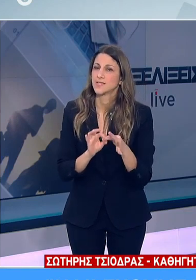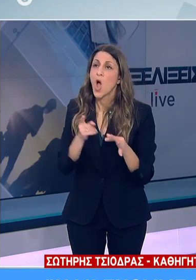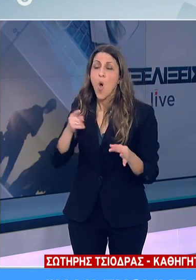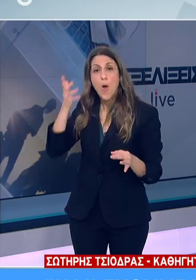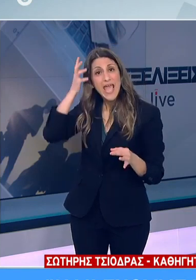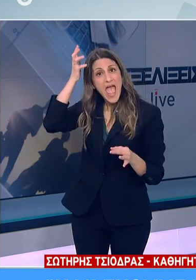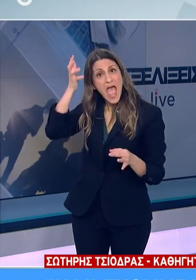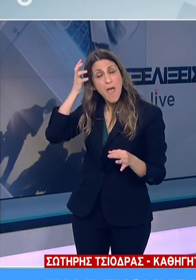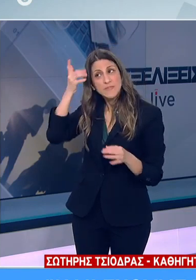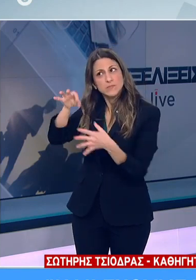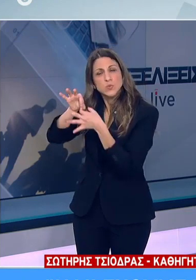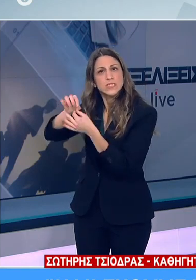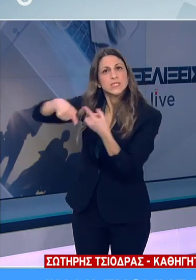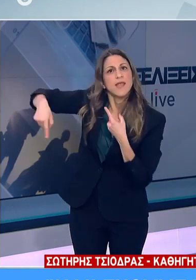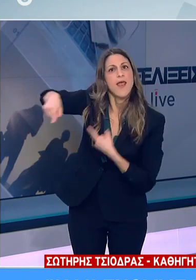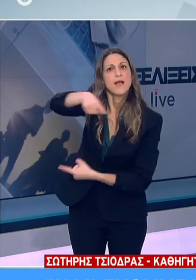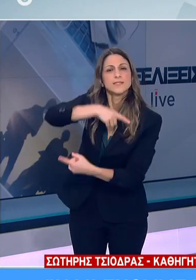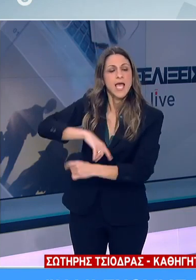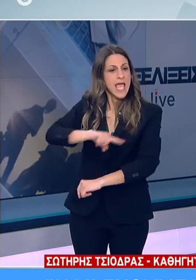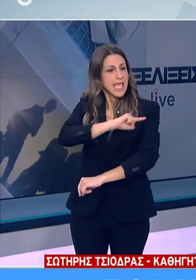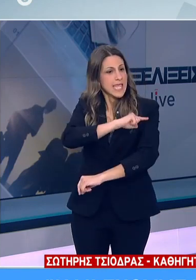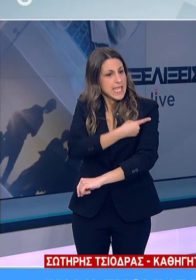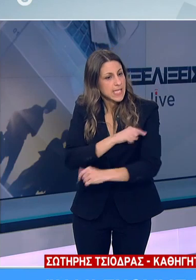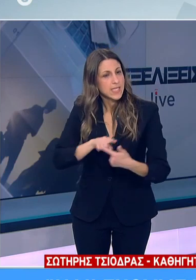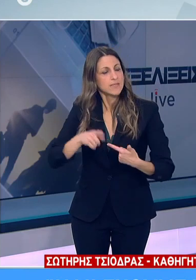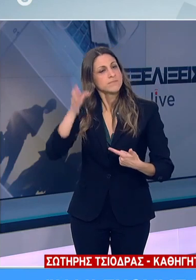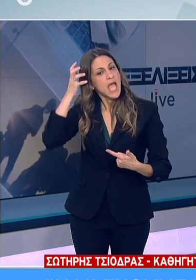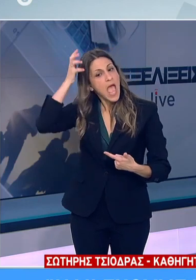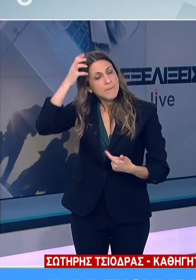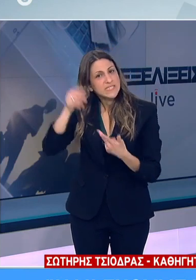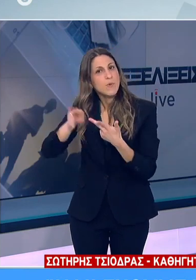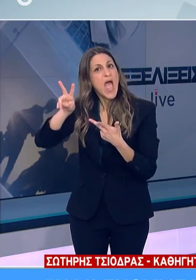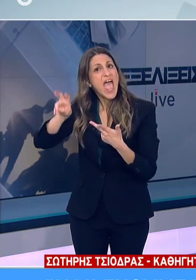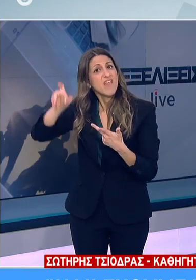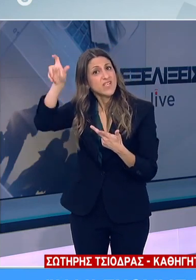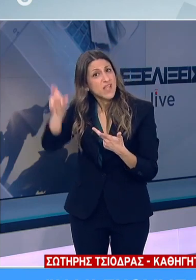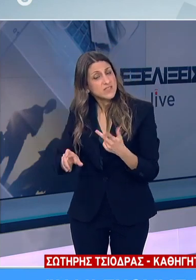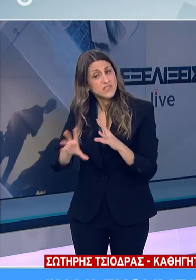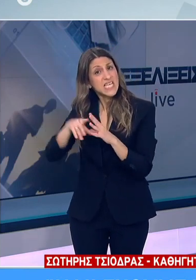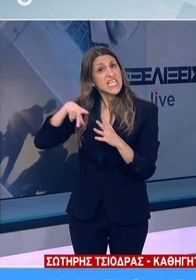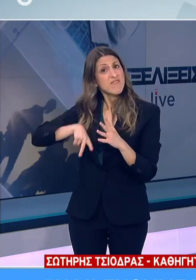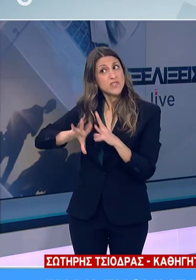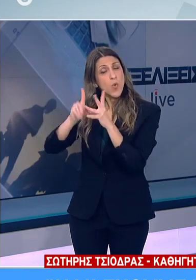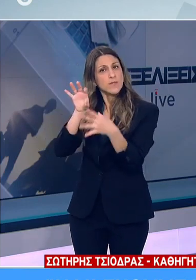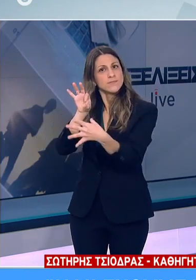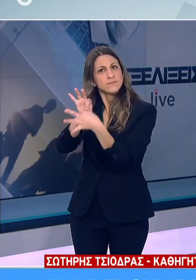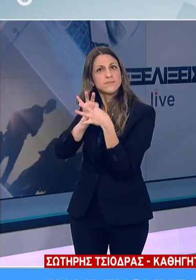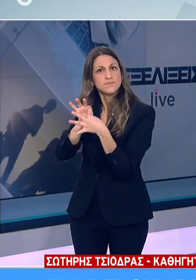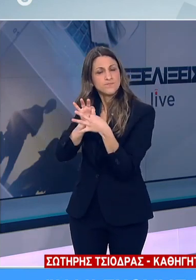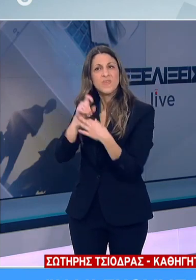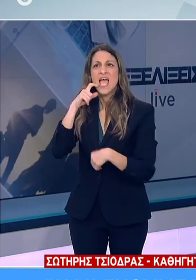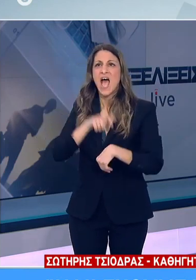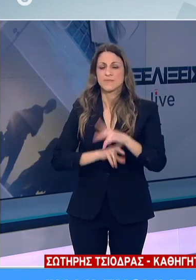επιδημιολόγων, των κλινικών γιατρών και οι αντοχές του συστήματος υγείας από την άλλη φορά. Δεν θέλω να τίθετε το ηθικό